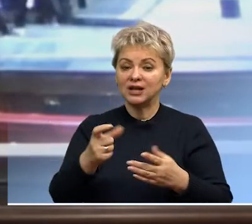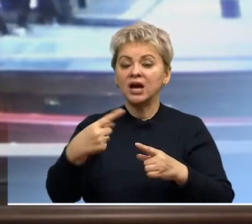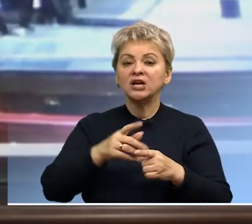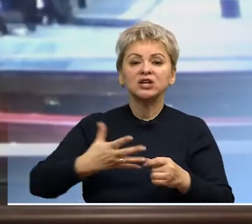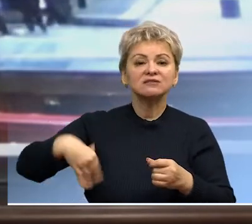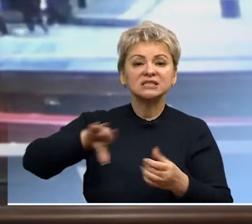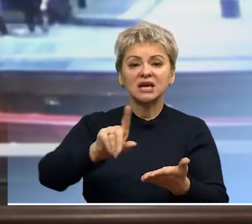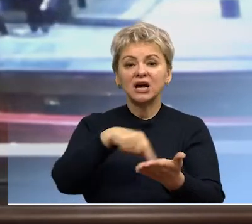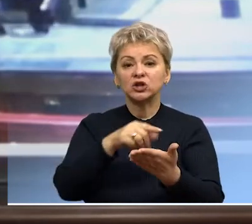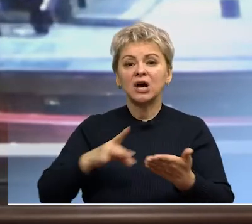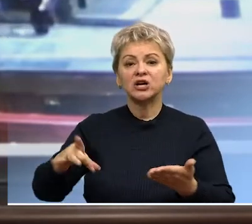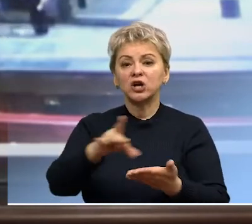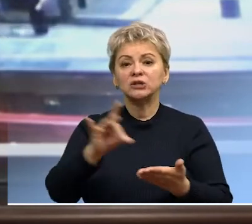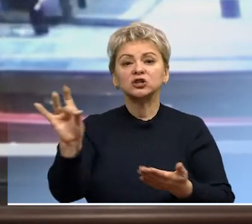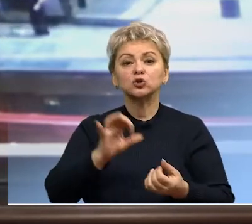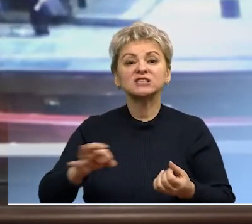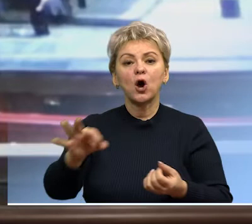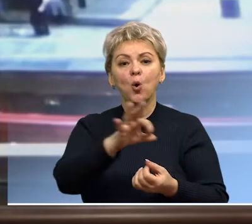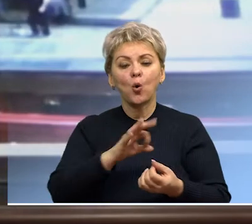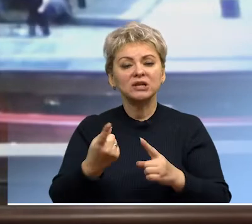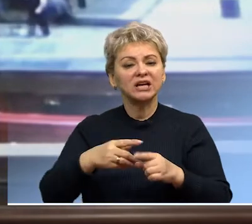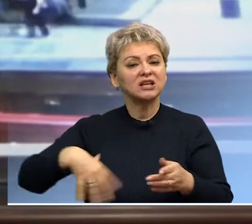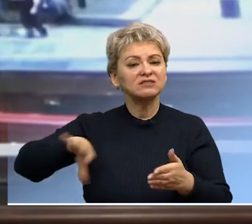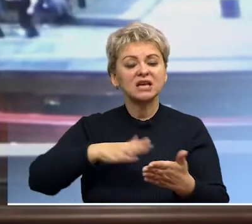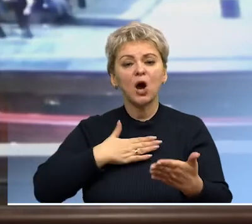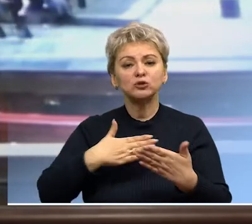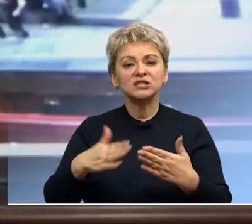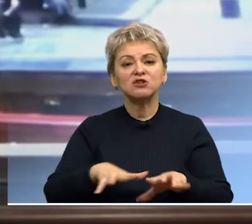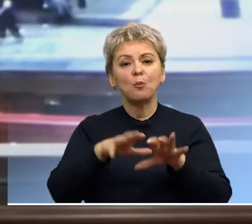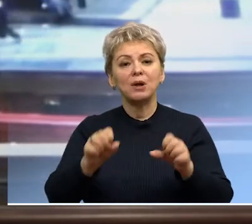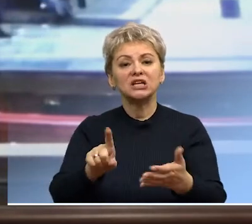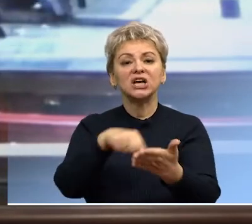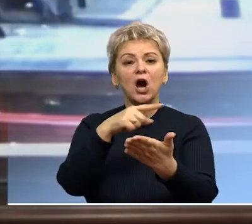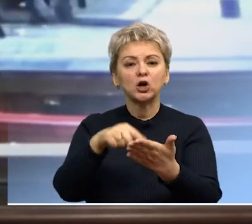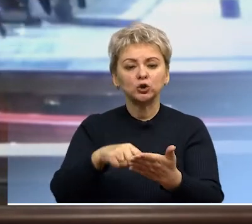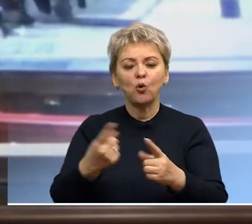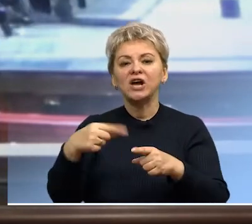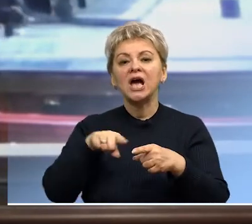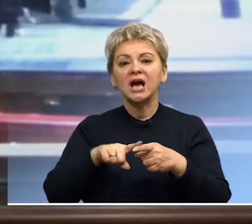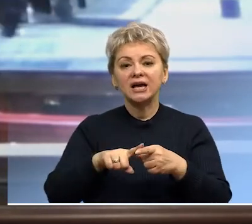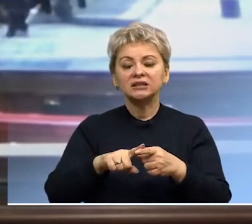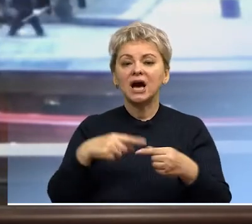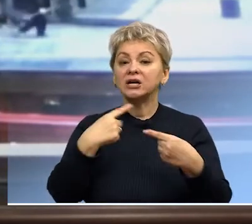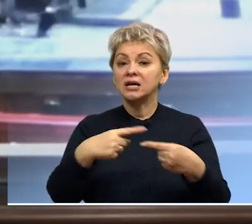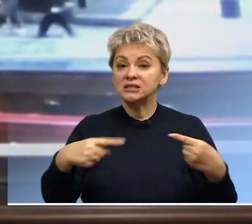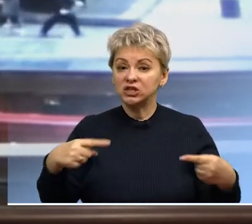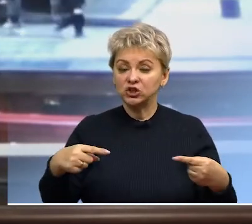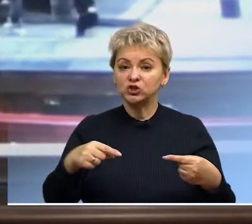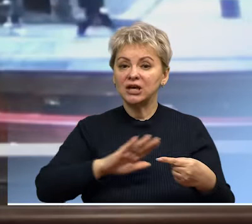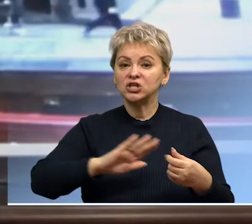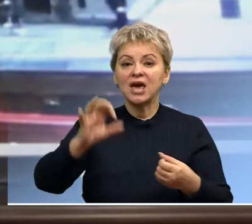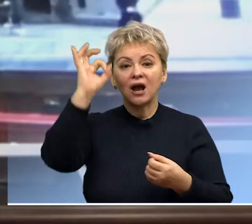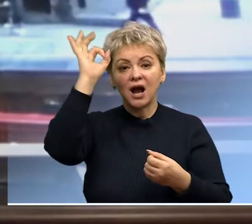человек. Это все города и районы Ростовской области, это все общественные палаты городов, это